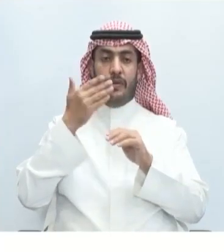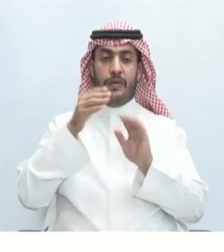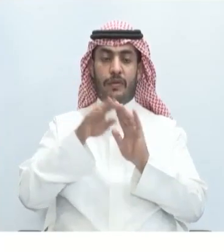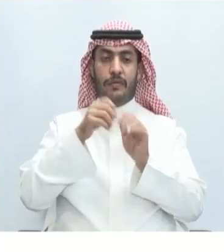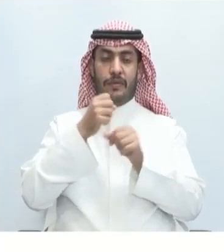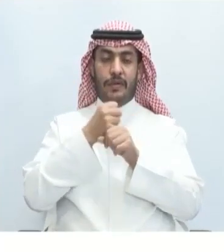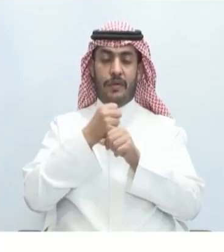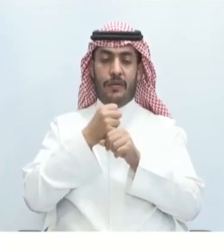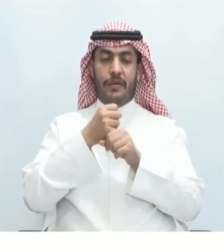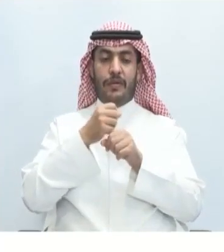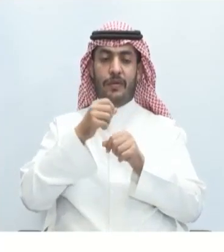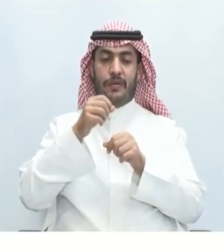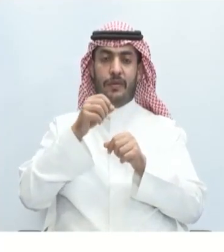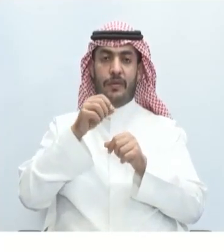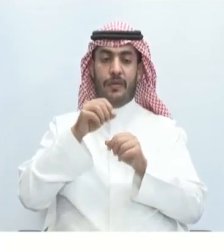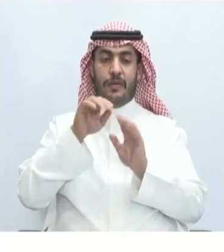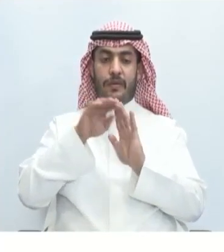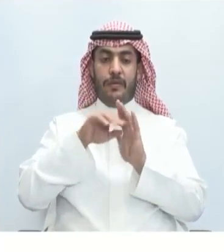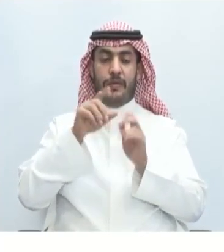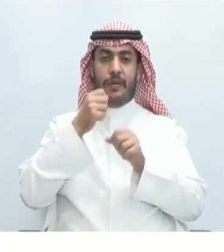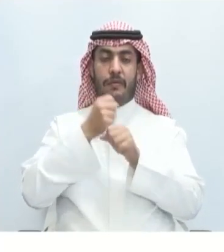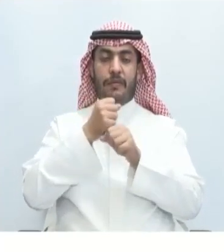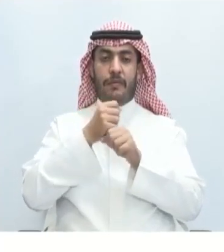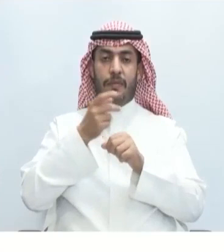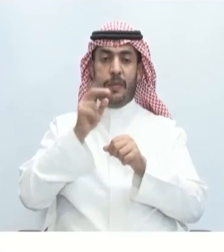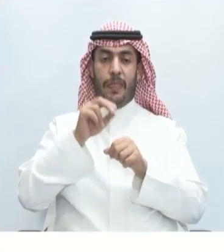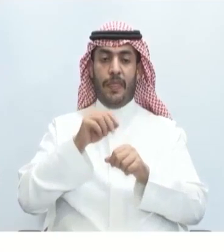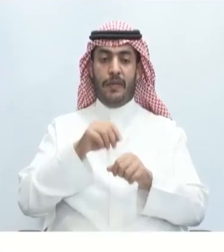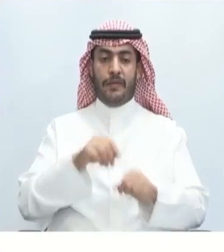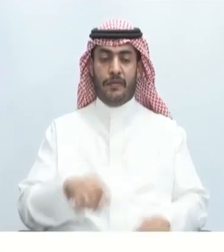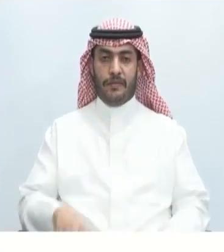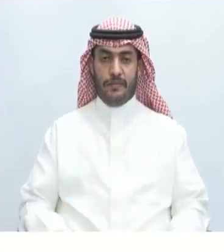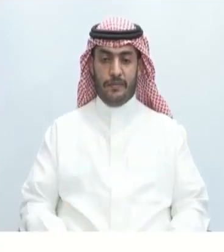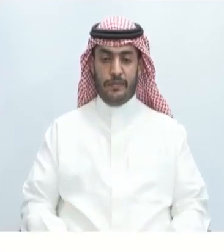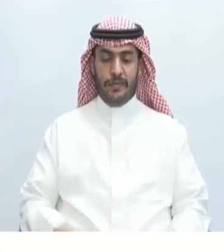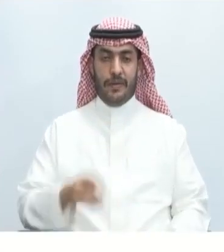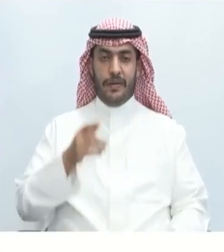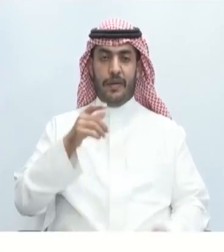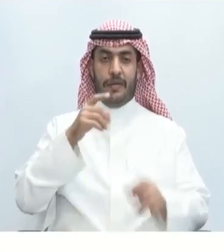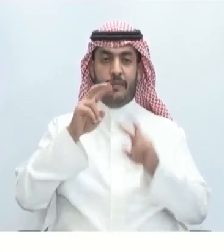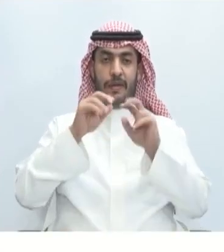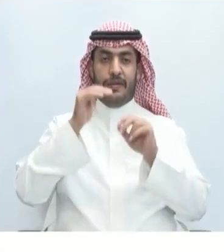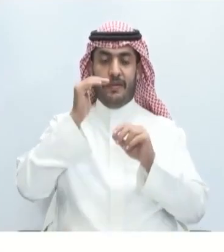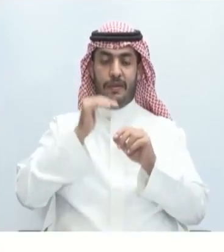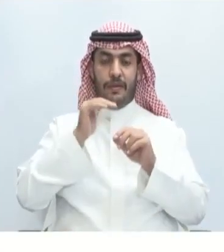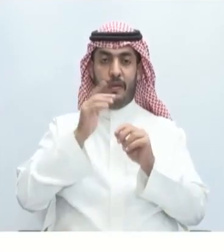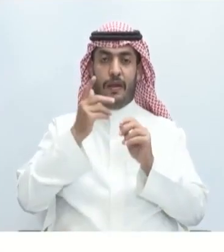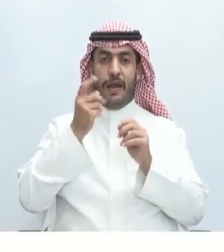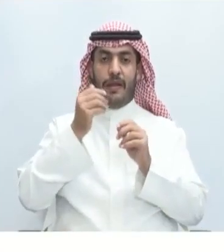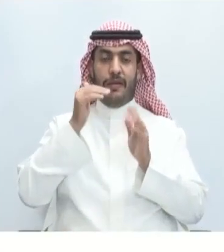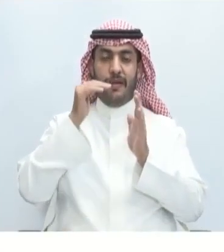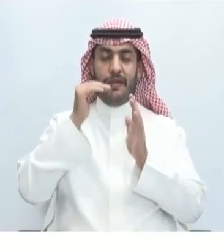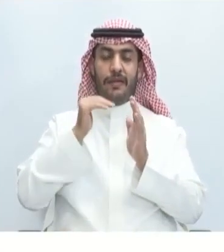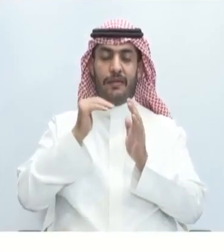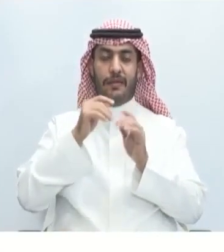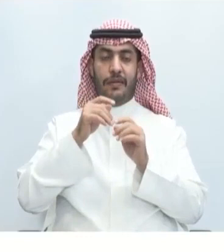سنستخدم الماين سنقوم بختيار الماين وليس الماكس الماين بحكم